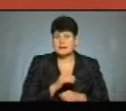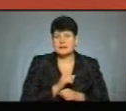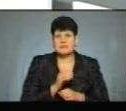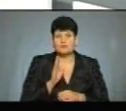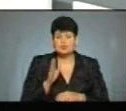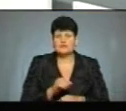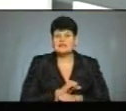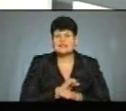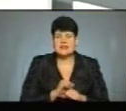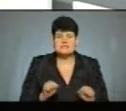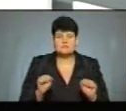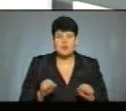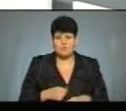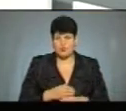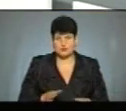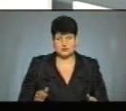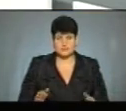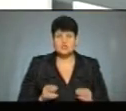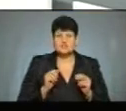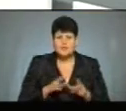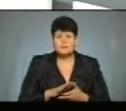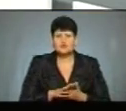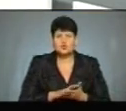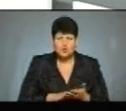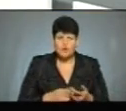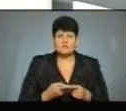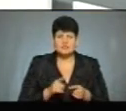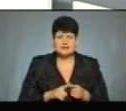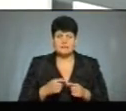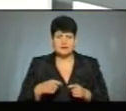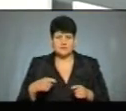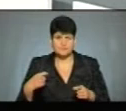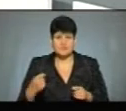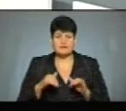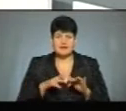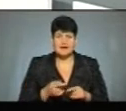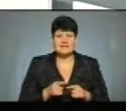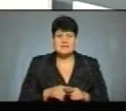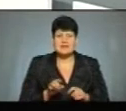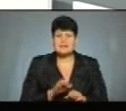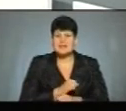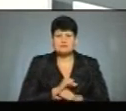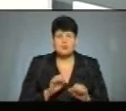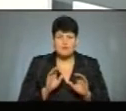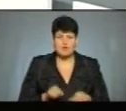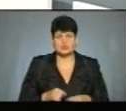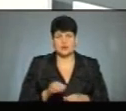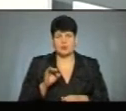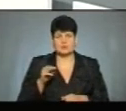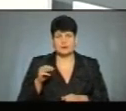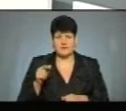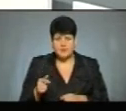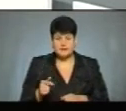спроможними. І чим довше цей процес буде тривати, скажімо, діяльність цих неспроможних ОТГ, тим більше